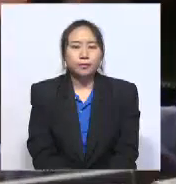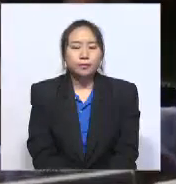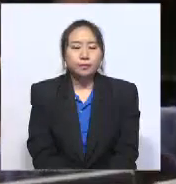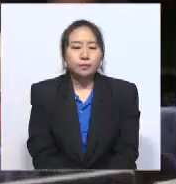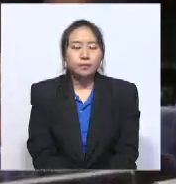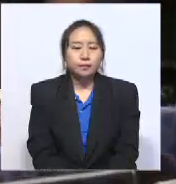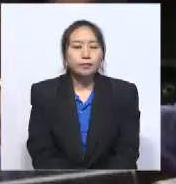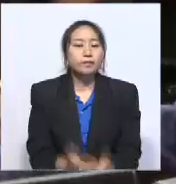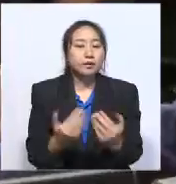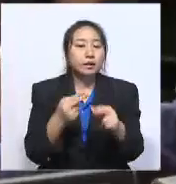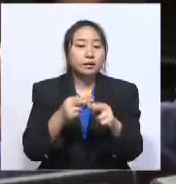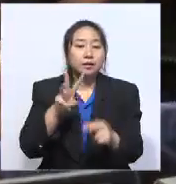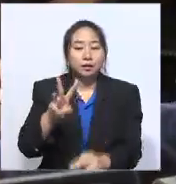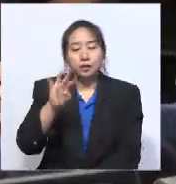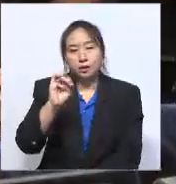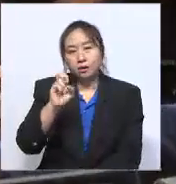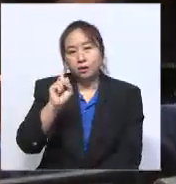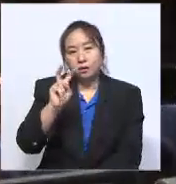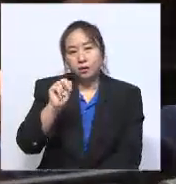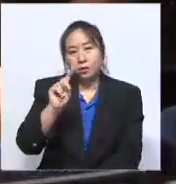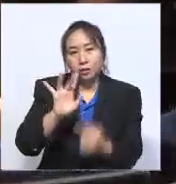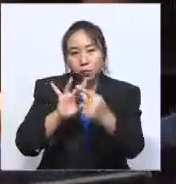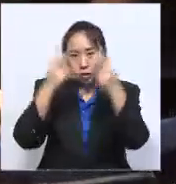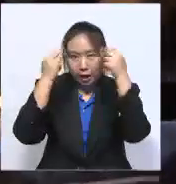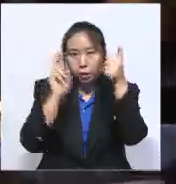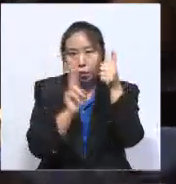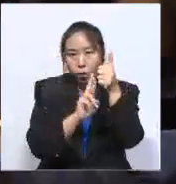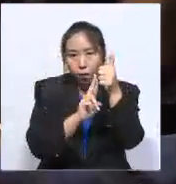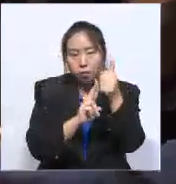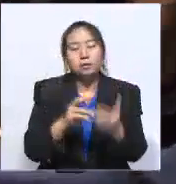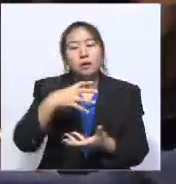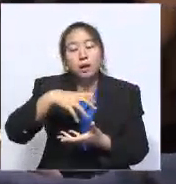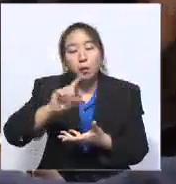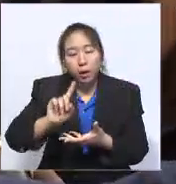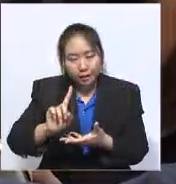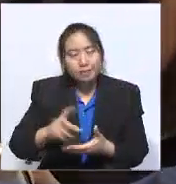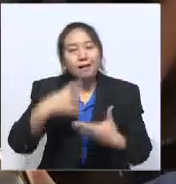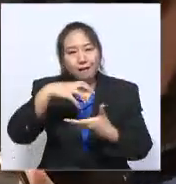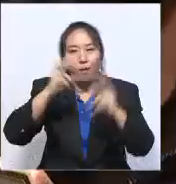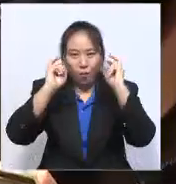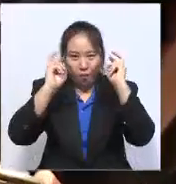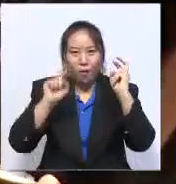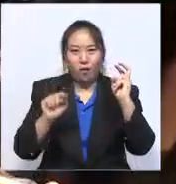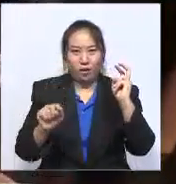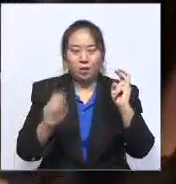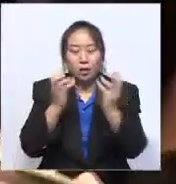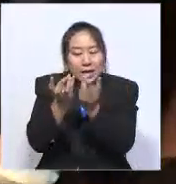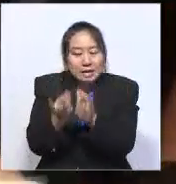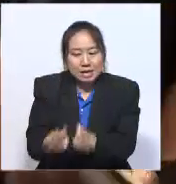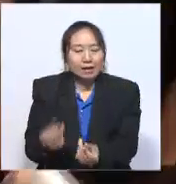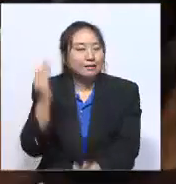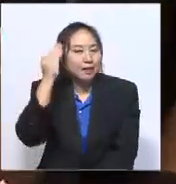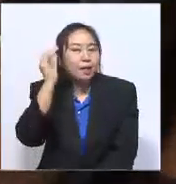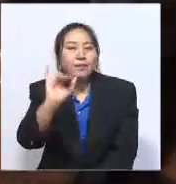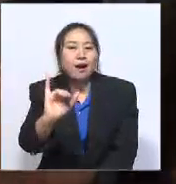ขณะที่อาจารย์วิษณุเครืองามนะครับรองนายกรัฐมนตรีเองก็ได้กล่าวถึงกรณีนี้เหมือนกันนะครับว่ายังไม่ทราบรายละเอียดพร้อม